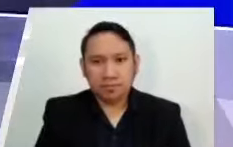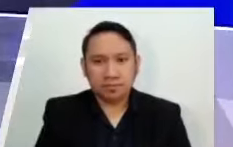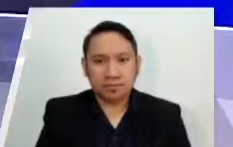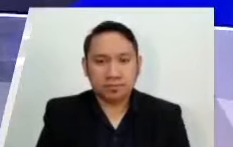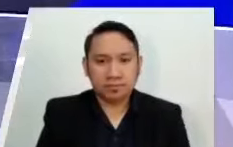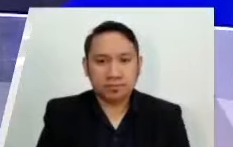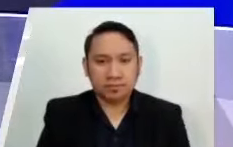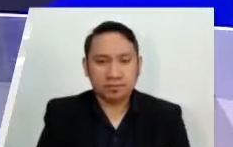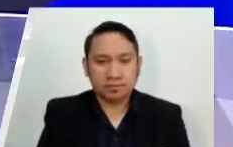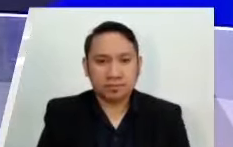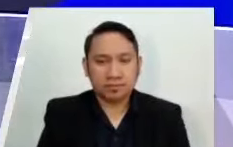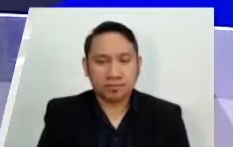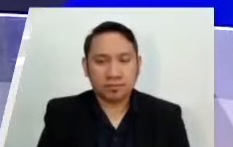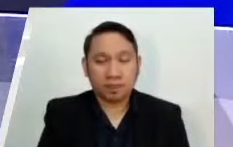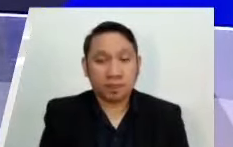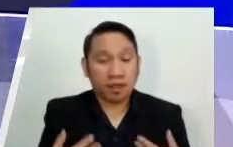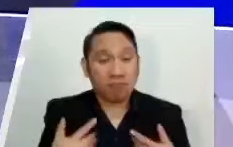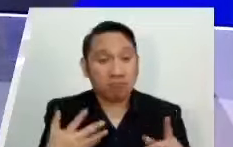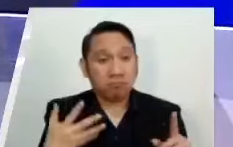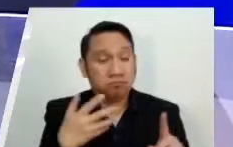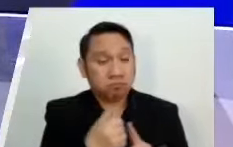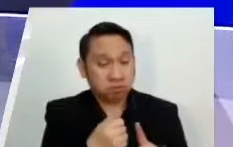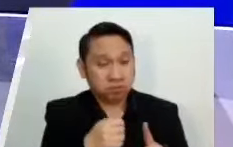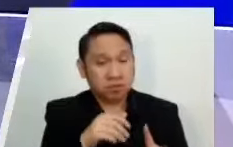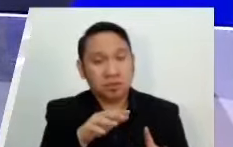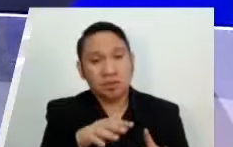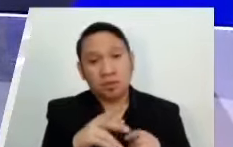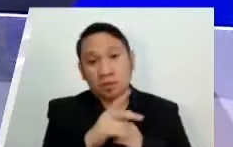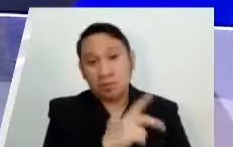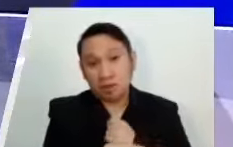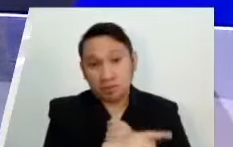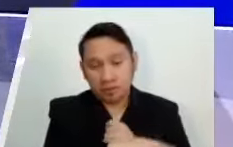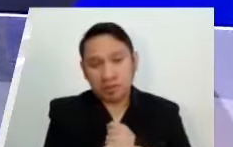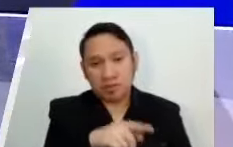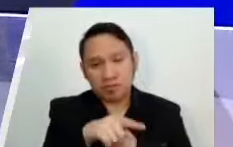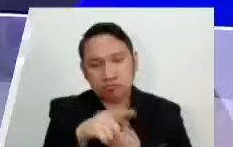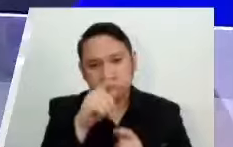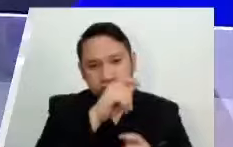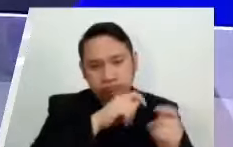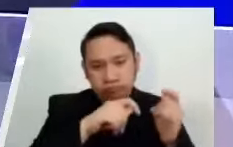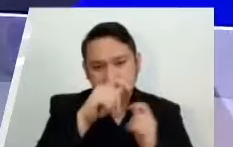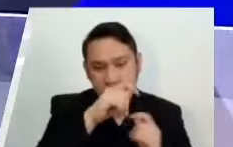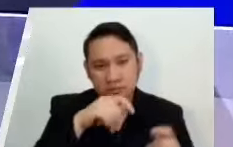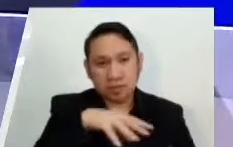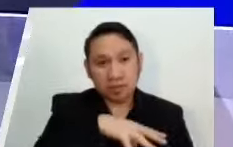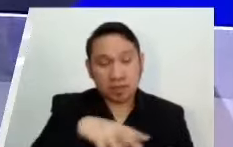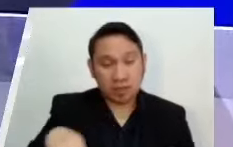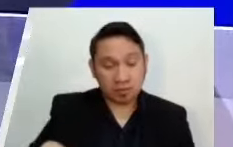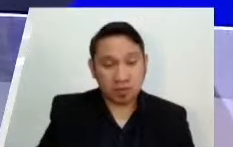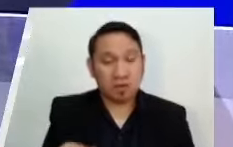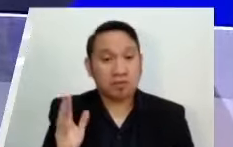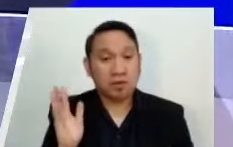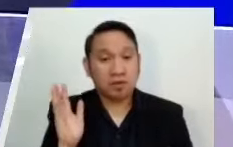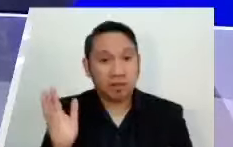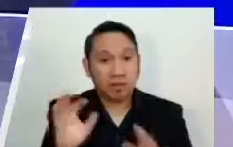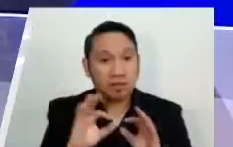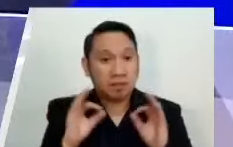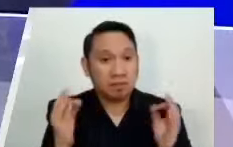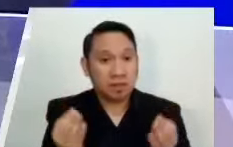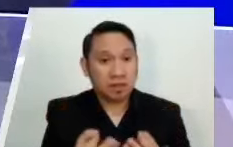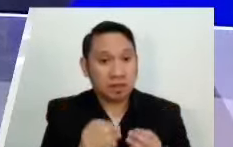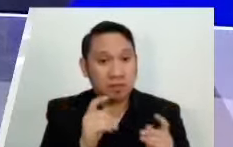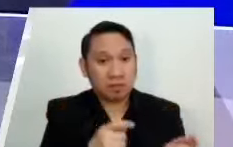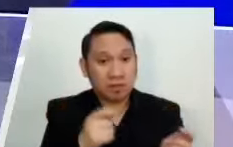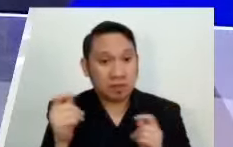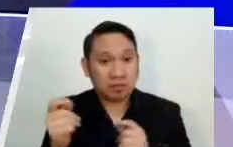Inagupit din ang bagyong Juliana maraming probinsya sa norte. Sa Cagayan, 50 pamilya na ang lumikas. May mga stranded namang turista sa